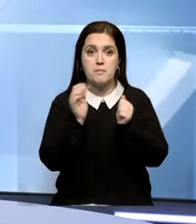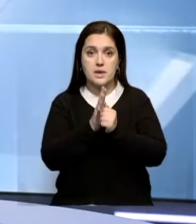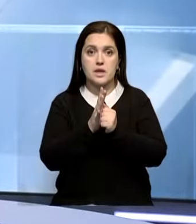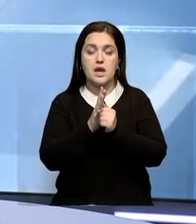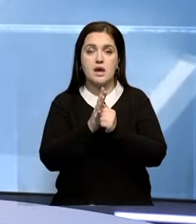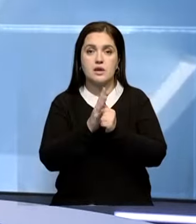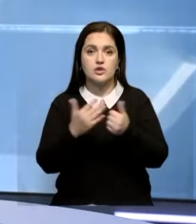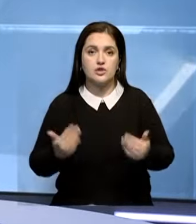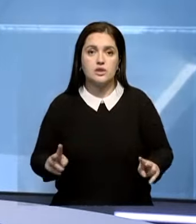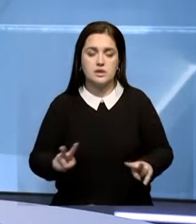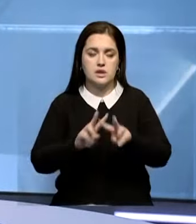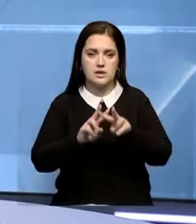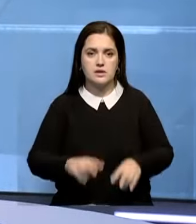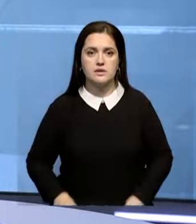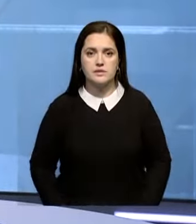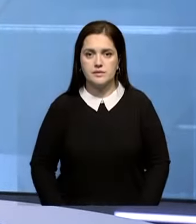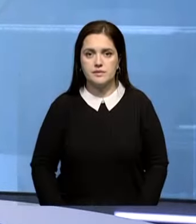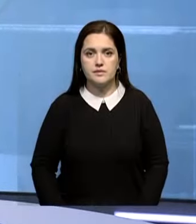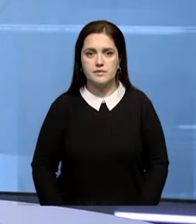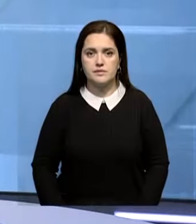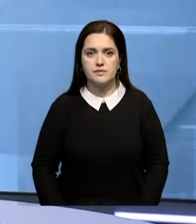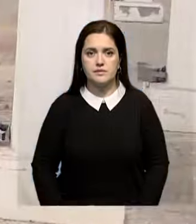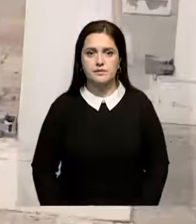15 жителей столицы. Динара Абдирова продолжит тему.